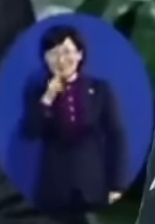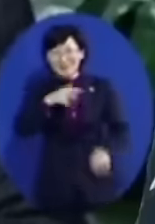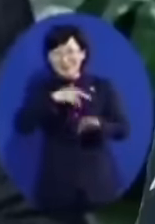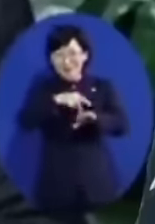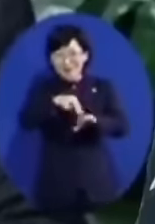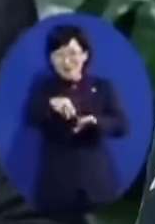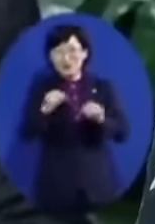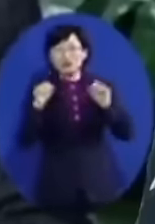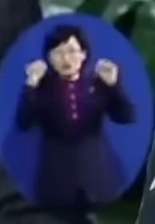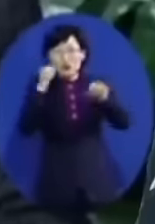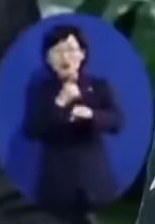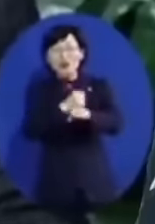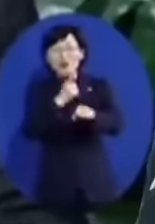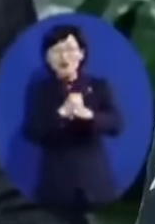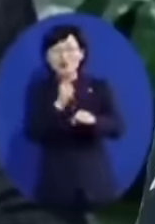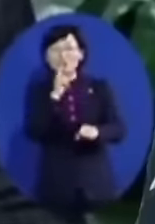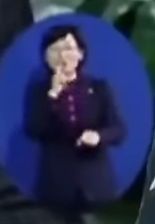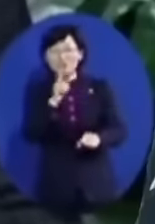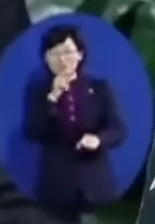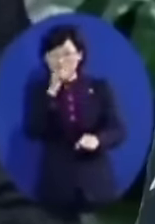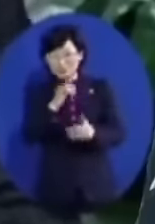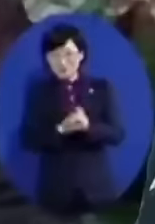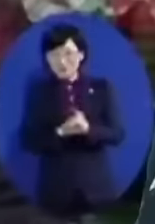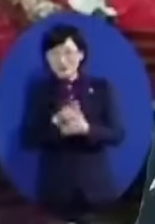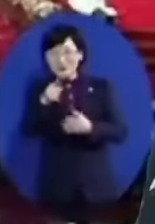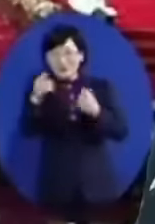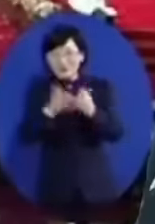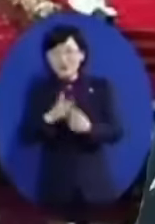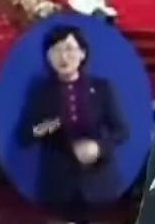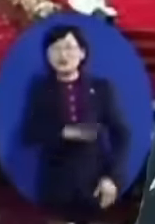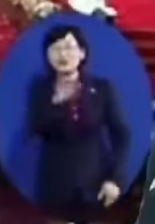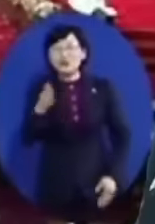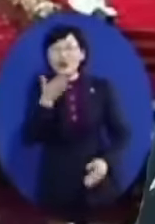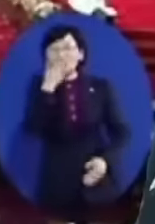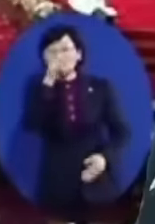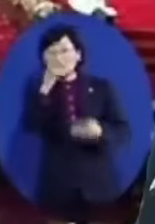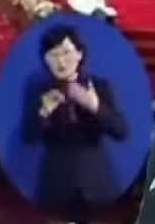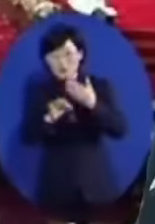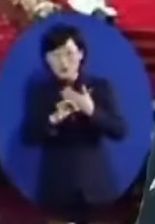운동으로 하라는 것입니다. 그러면 우리도 할 수만 있으면